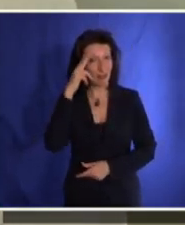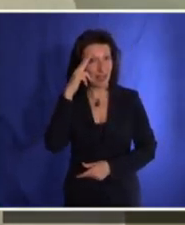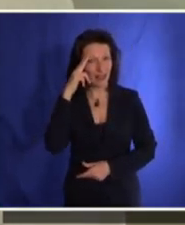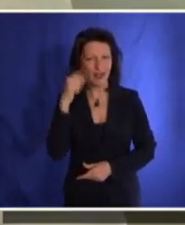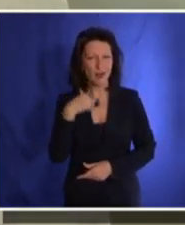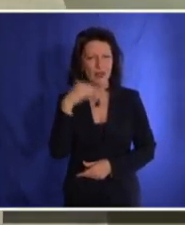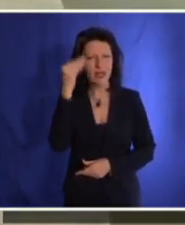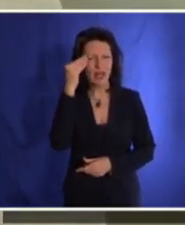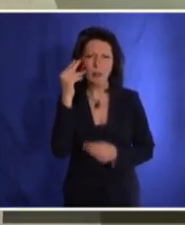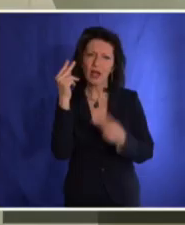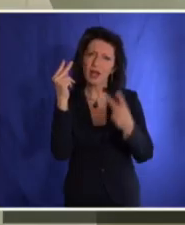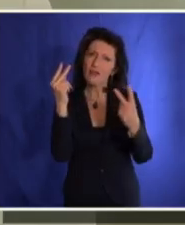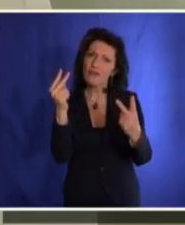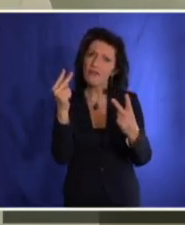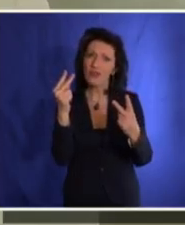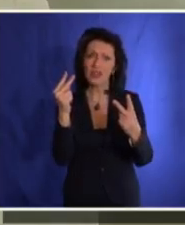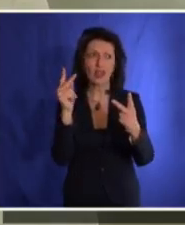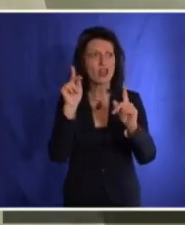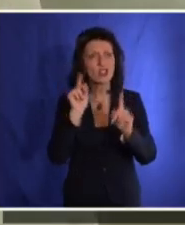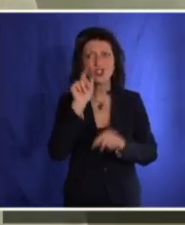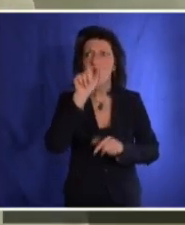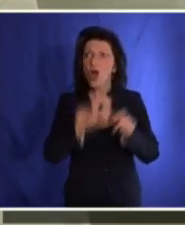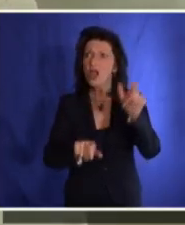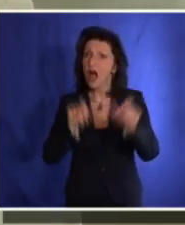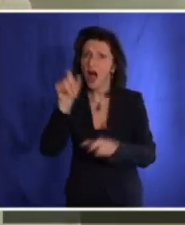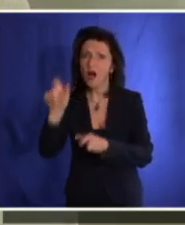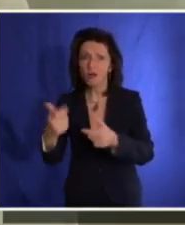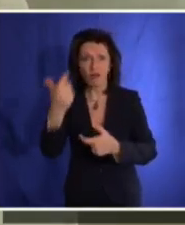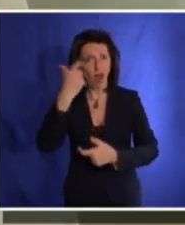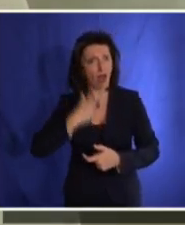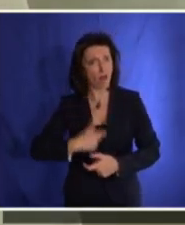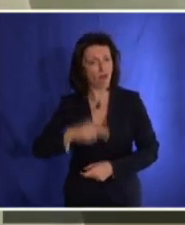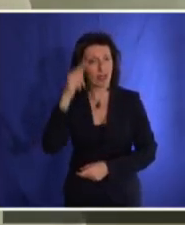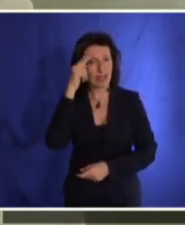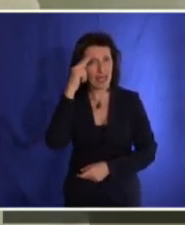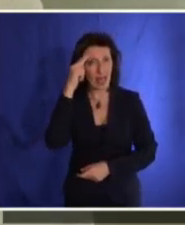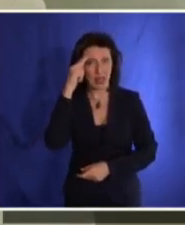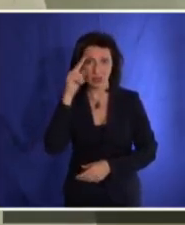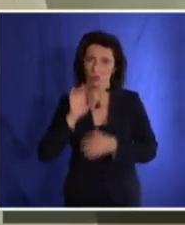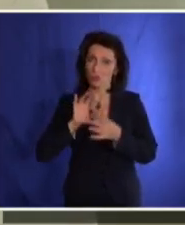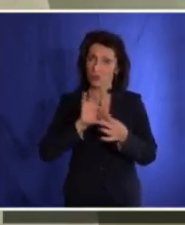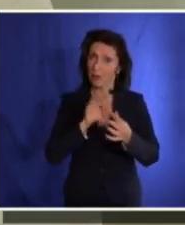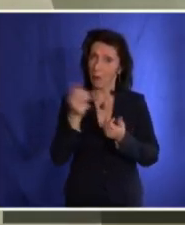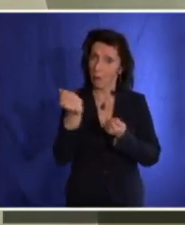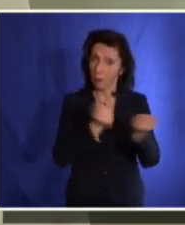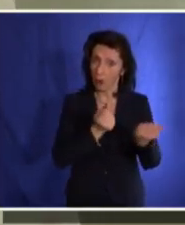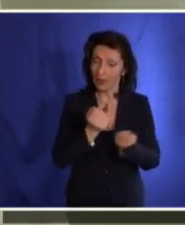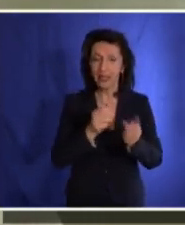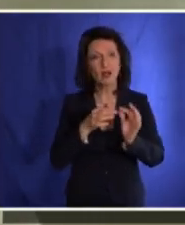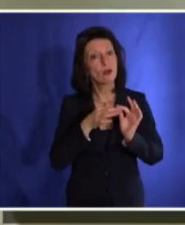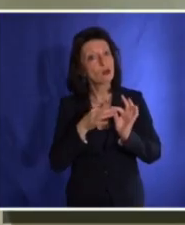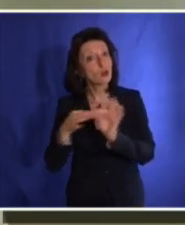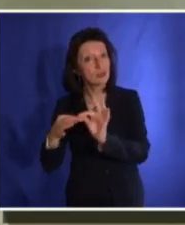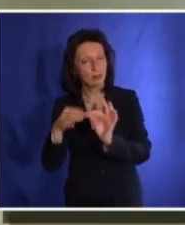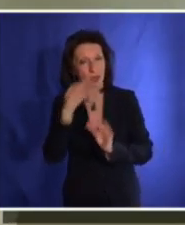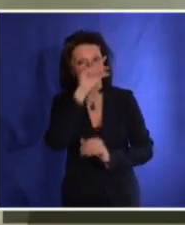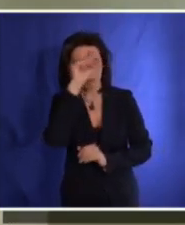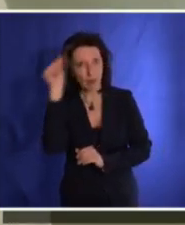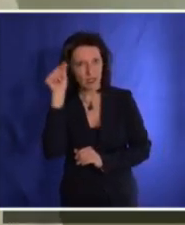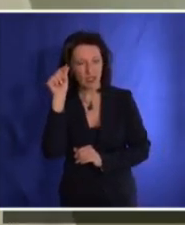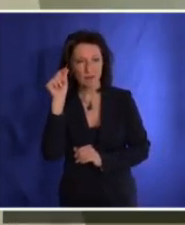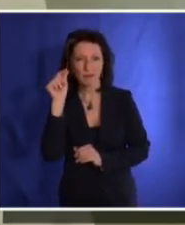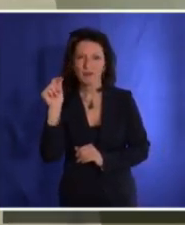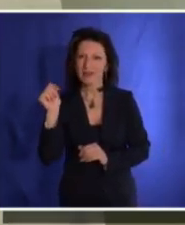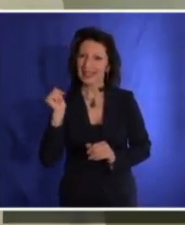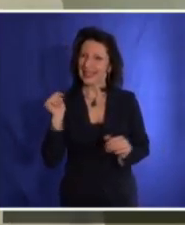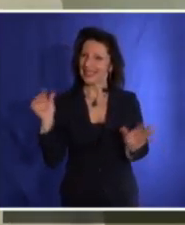kennen, politisch und menschlich. Und gerade das Menschliche habe ich gestern am Abend